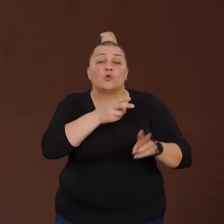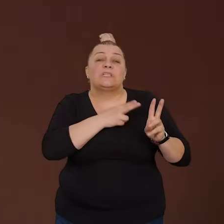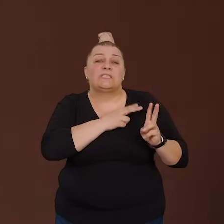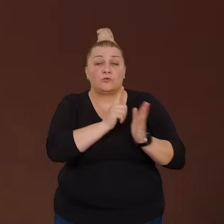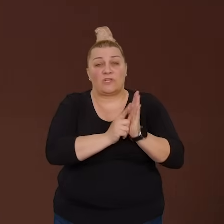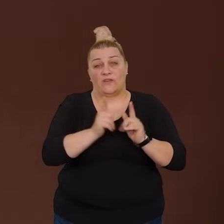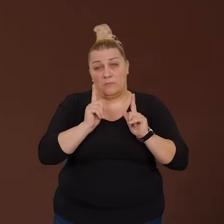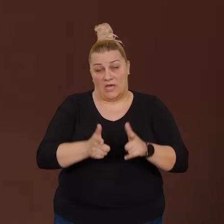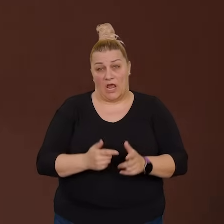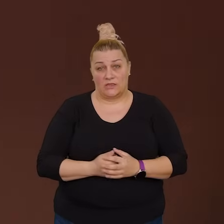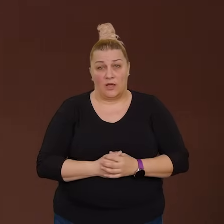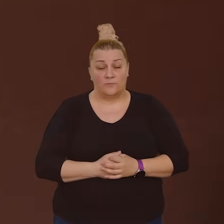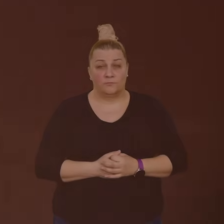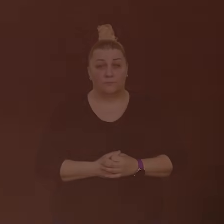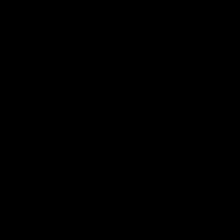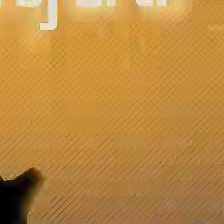tijekom Domovinskog rata.